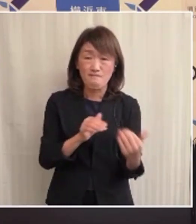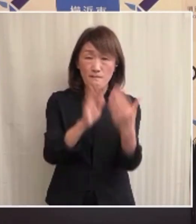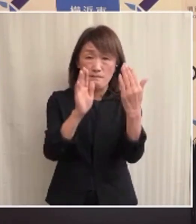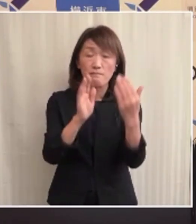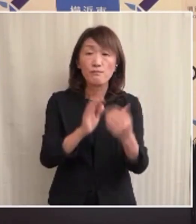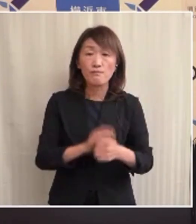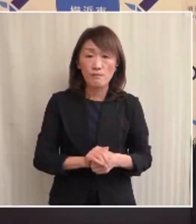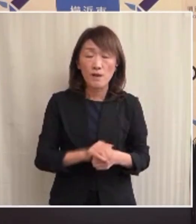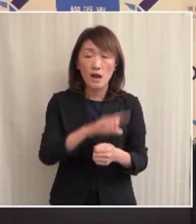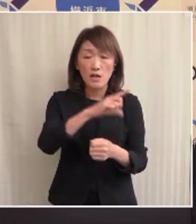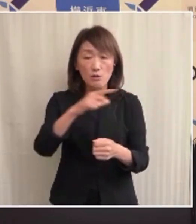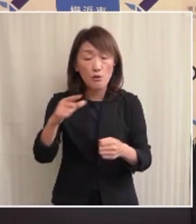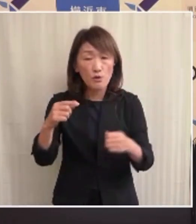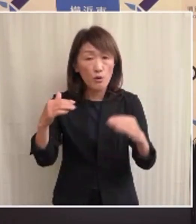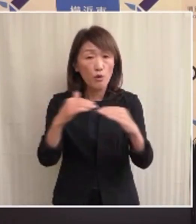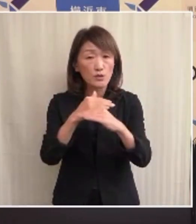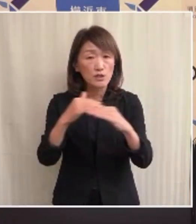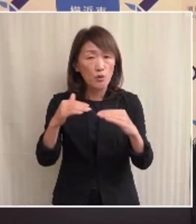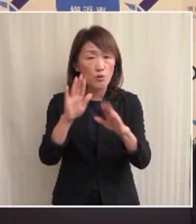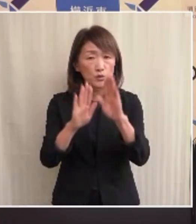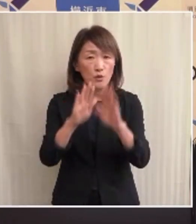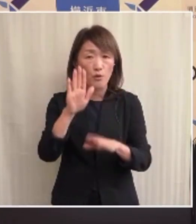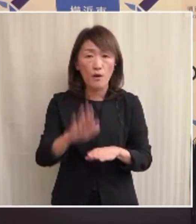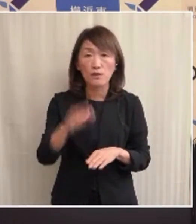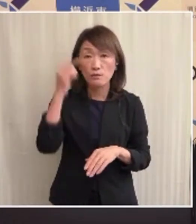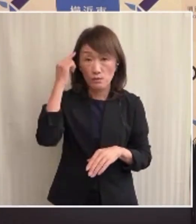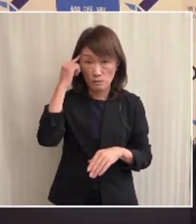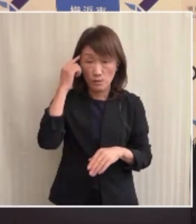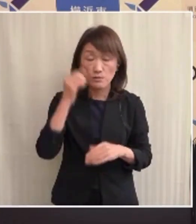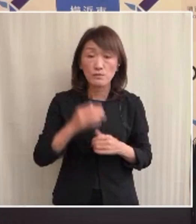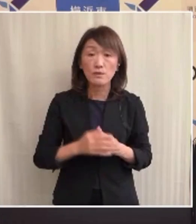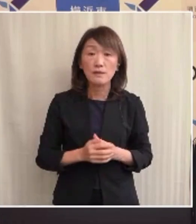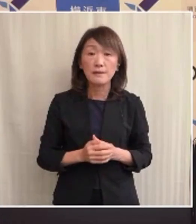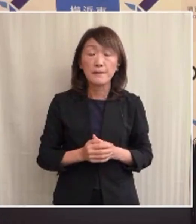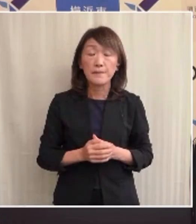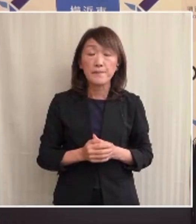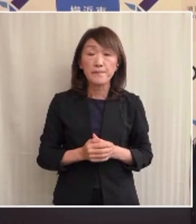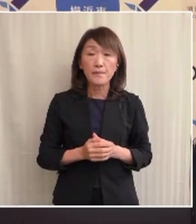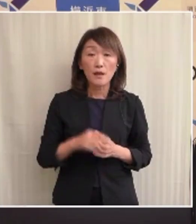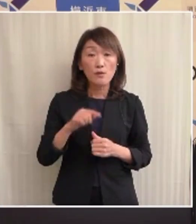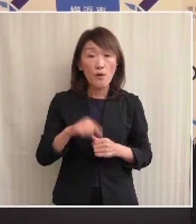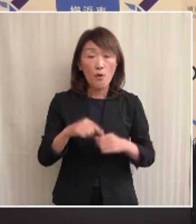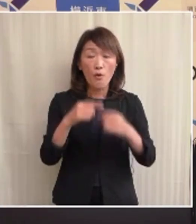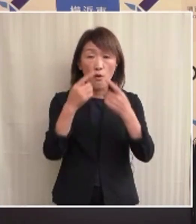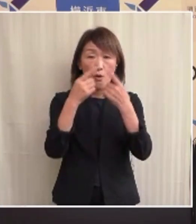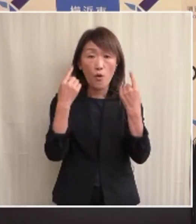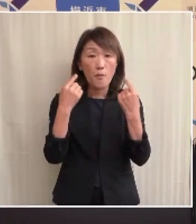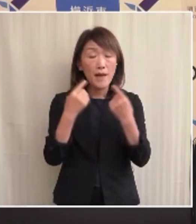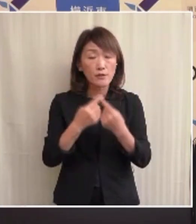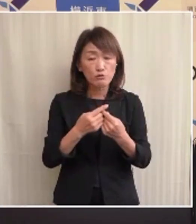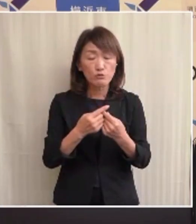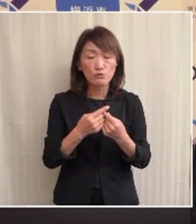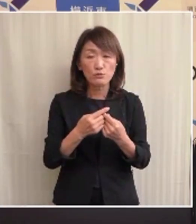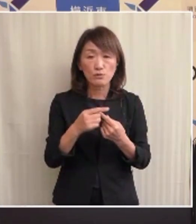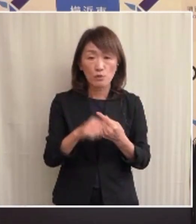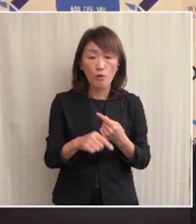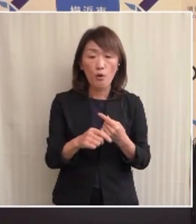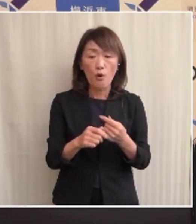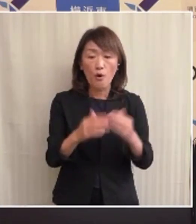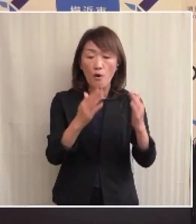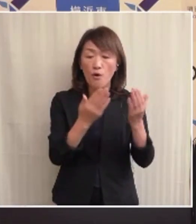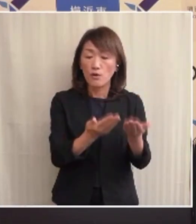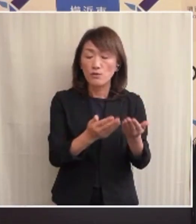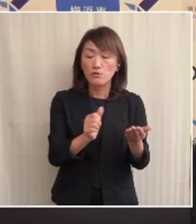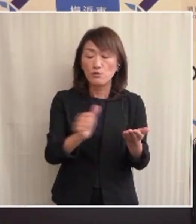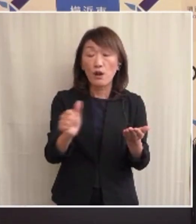つかってしまった、まあ、いくつかいろいろあると思うんですけれども、そういったことを個別の通学路ごと